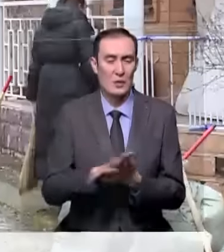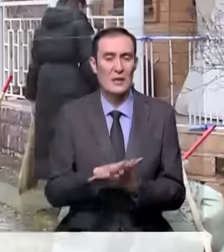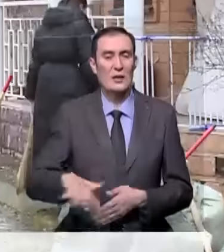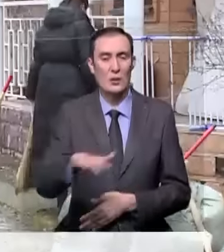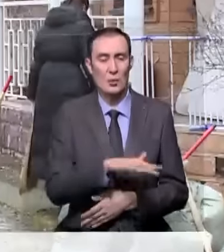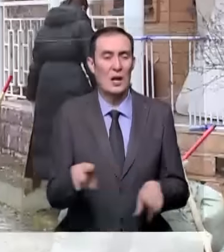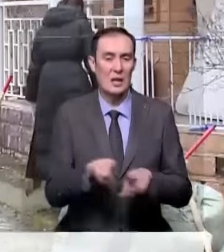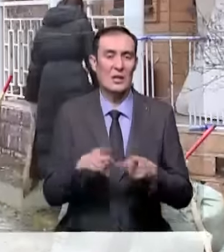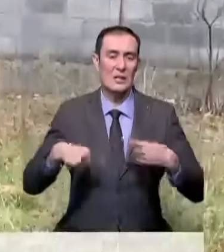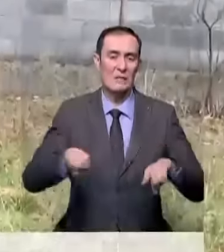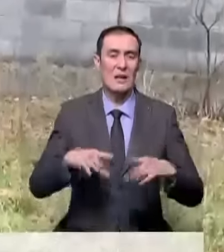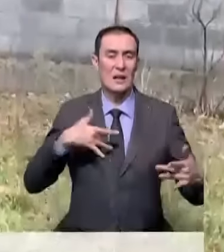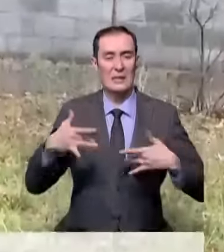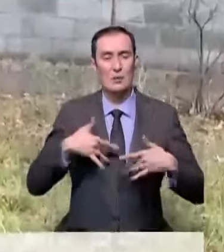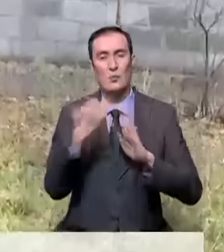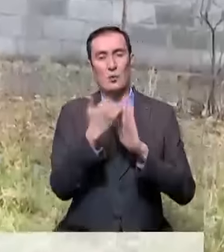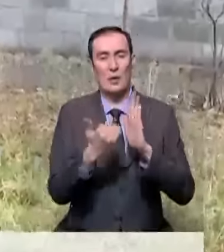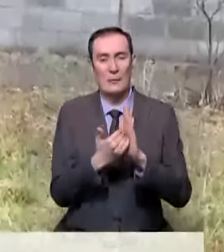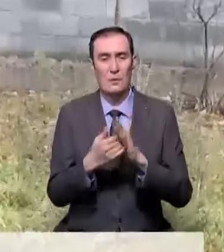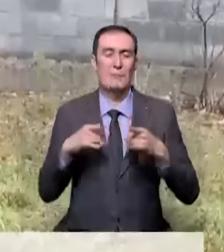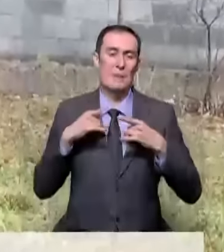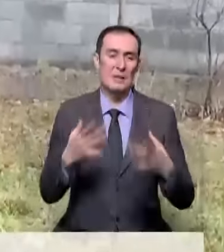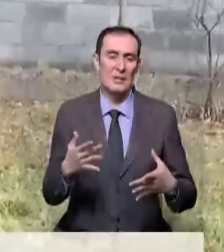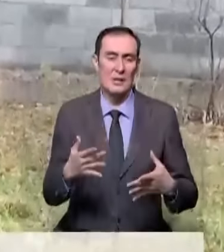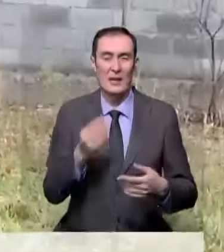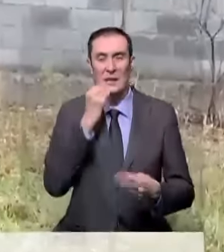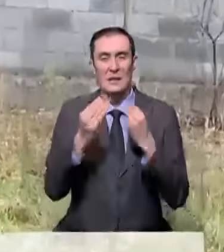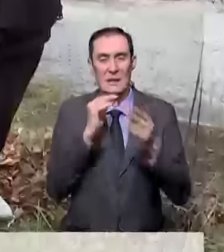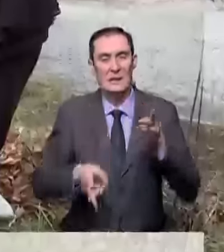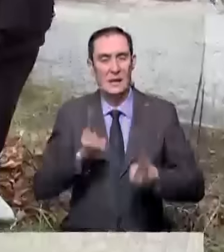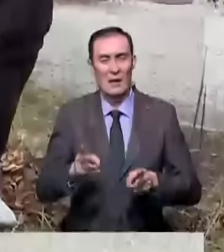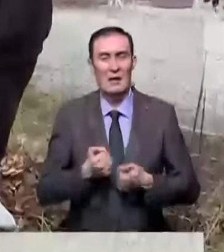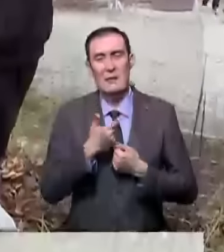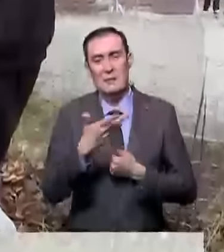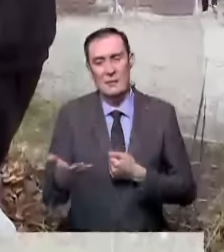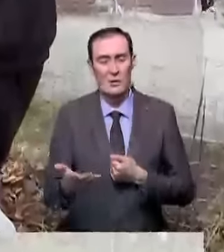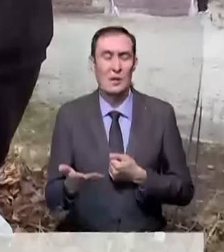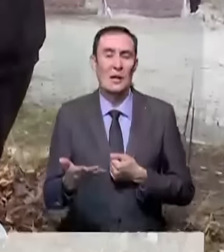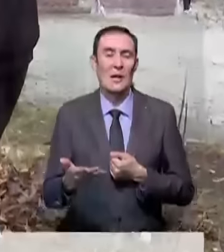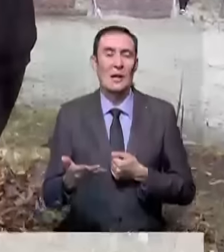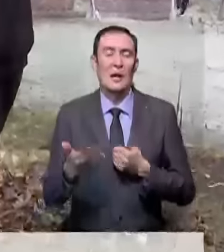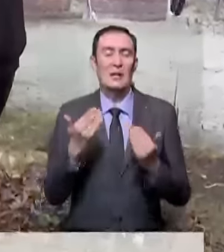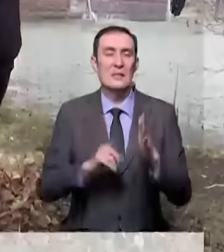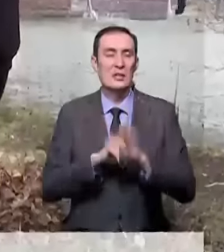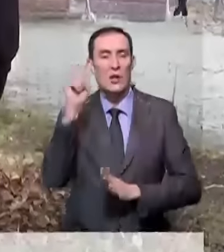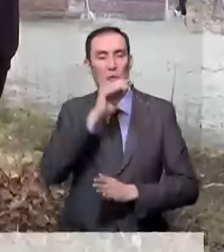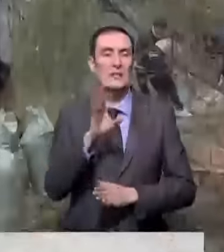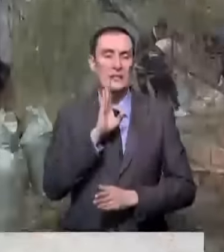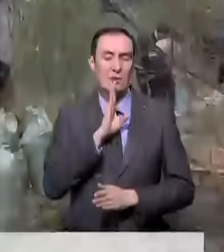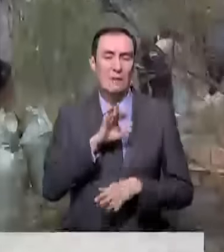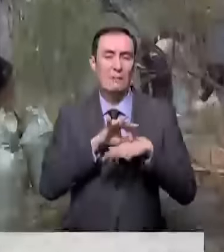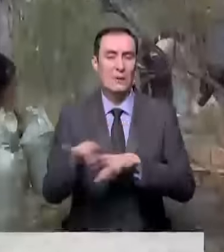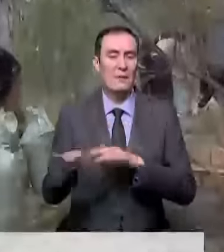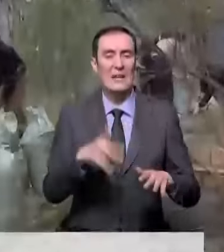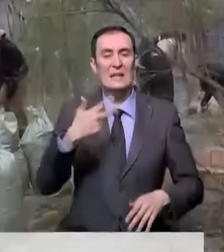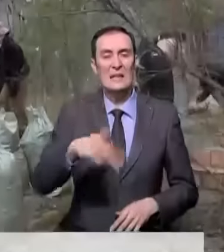прилегающей территории, а также организовали концертную программу и праздничный дастархан для прибывающих. Отмечу, с начала года девушки провели